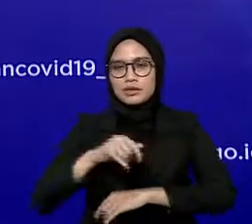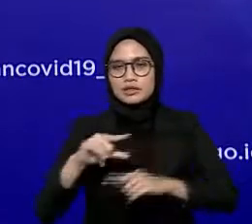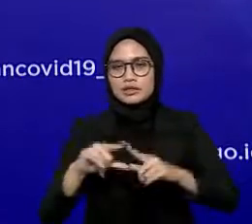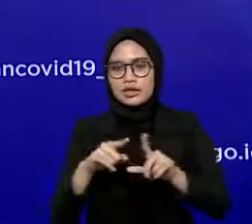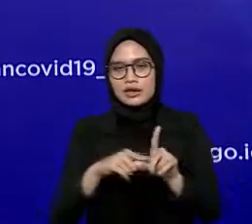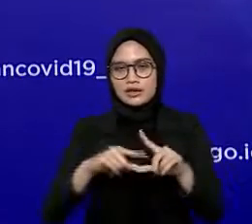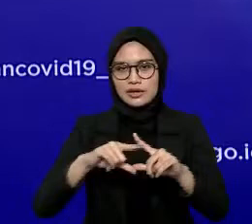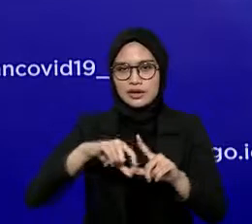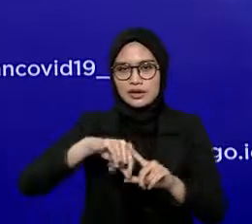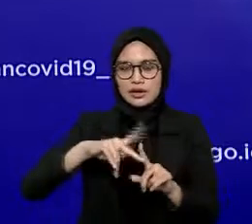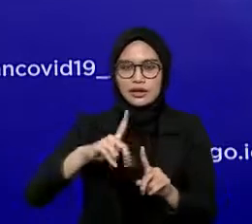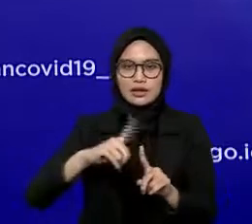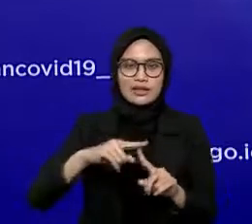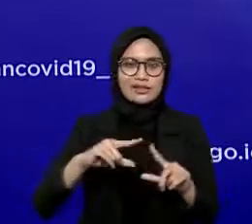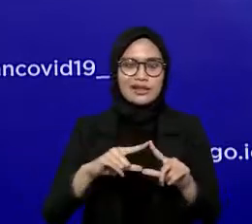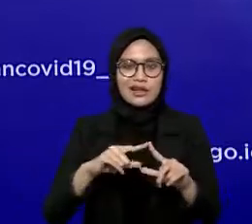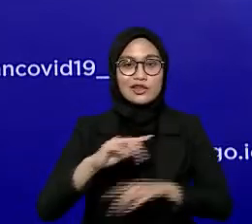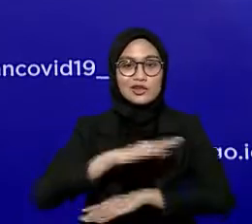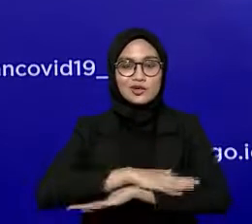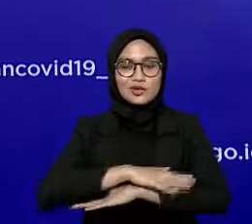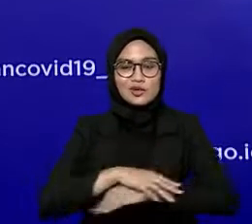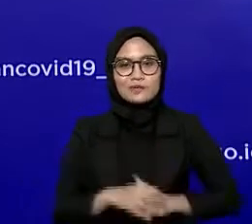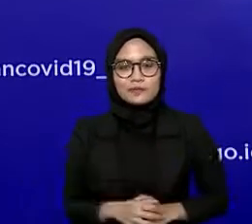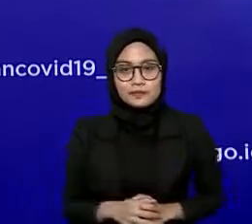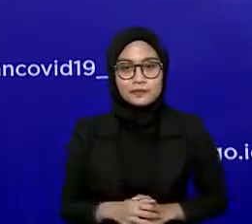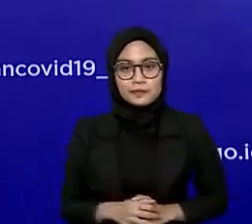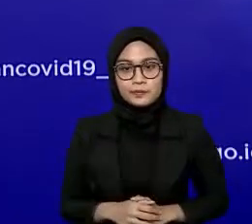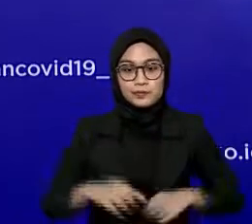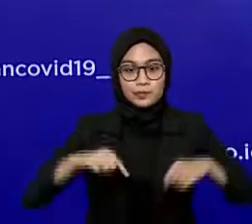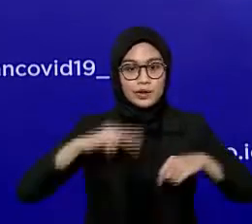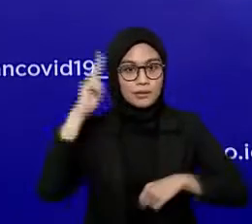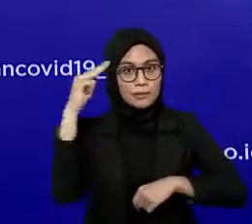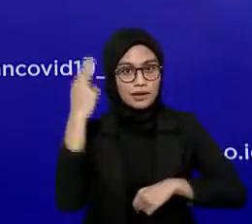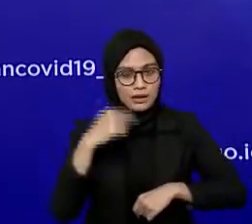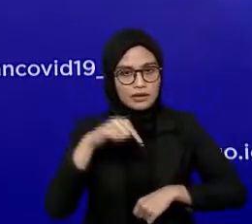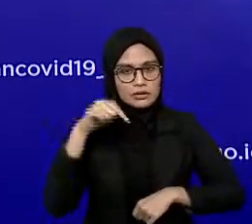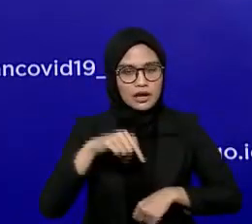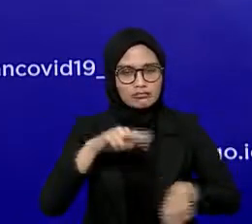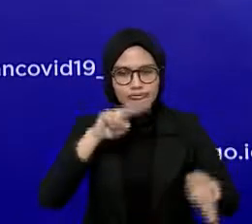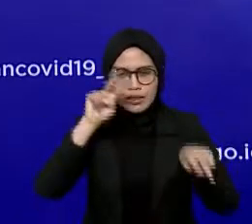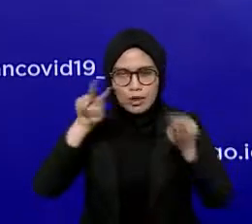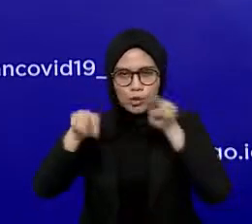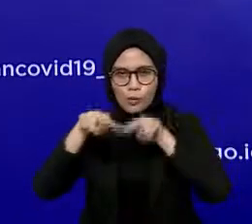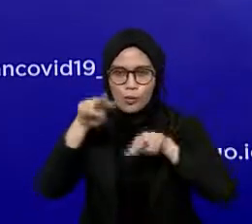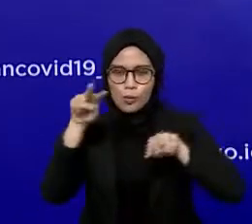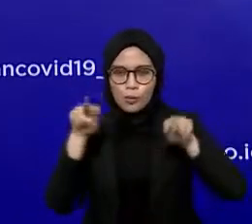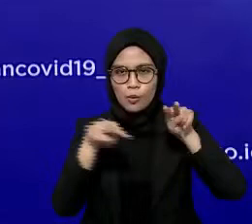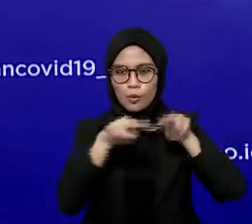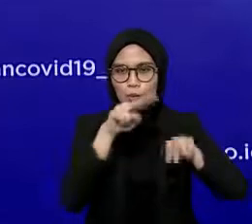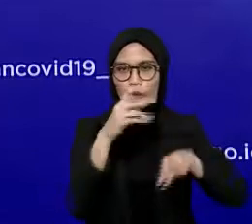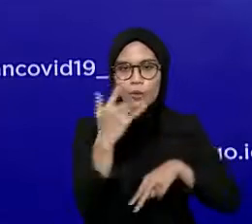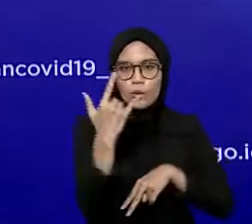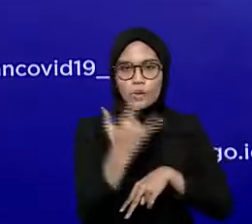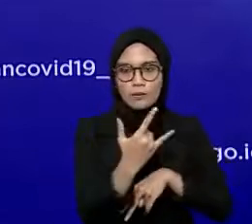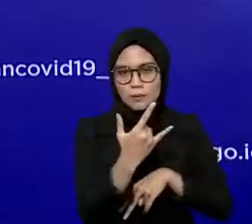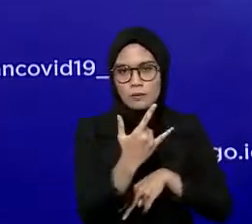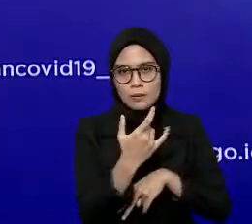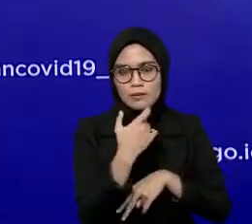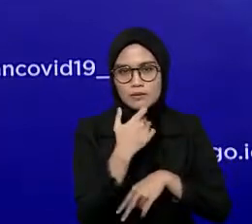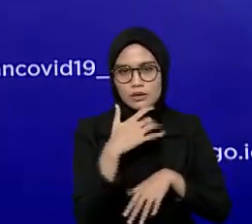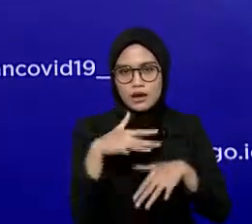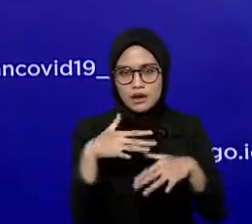News. Saat ini pemerintah terus memonitor distribusi varian COVID-19 melalui